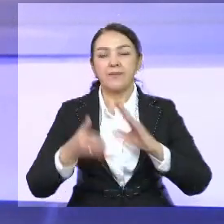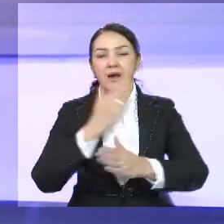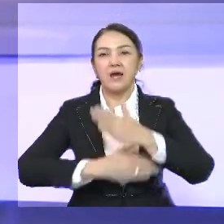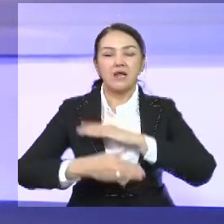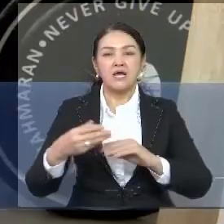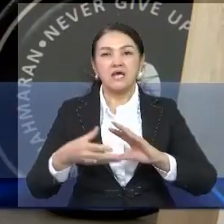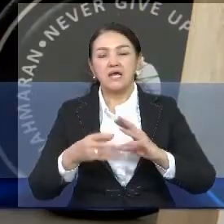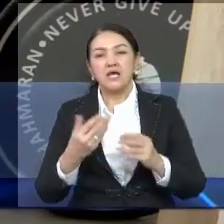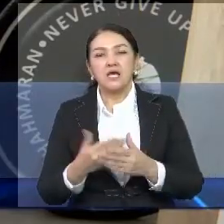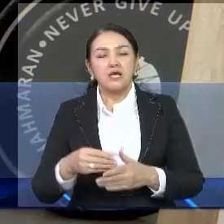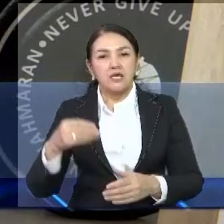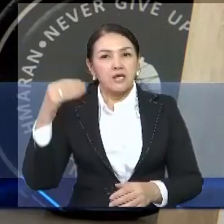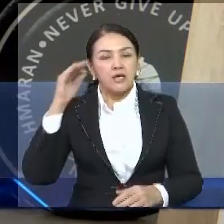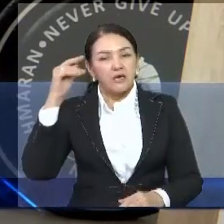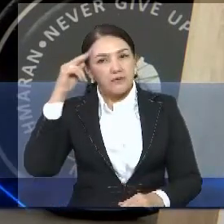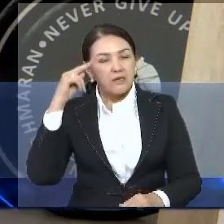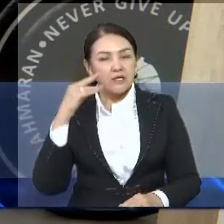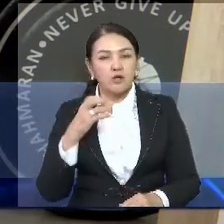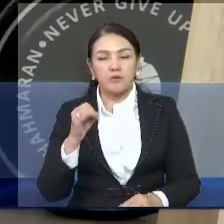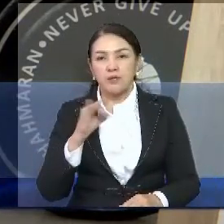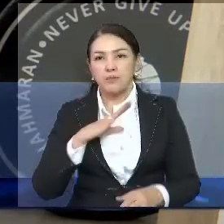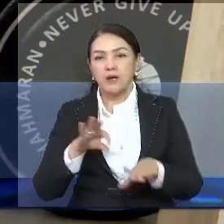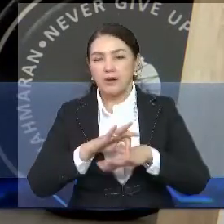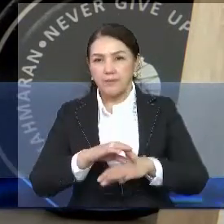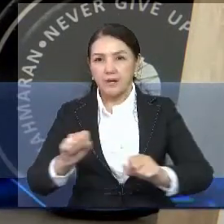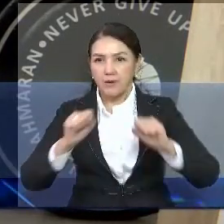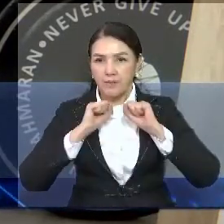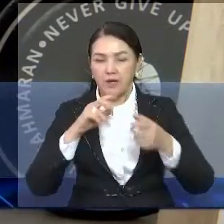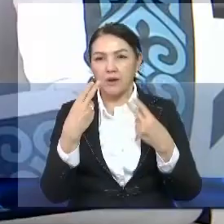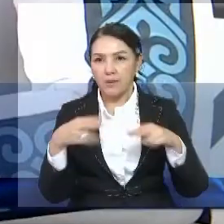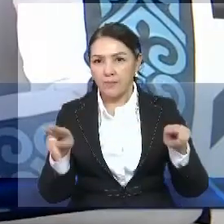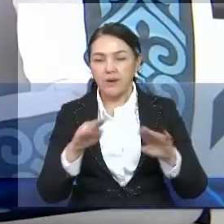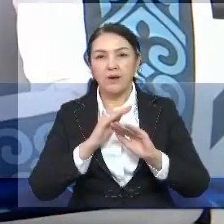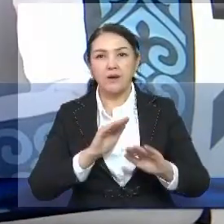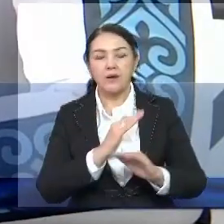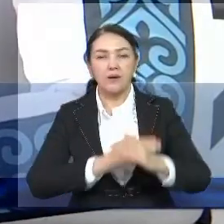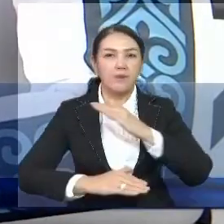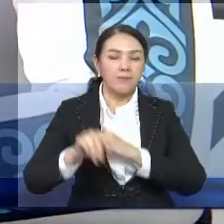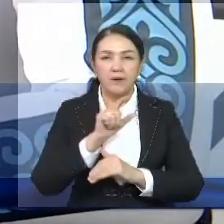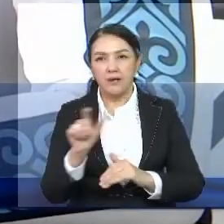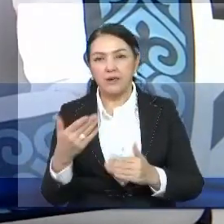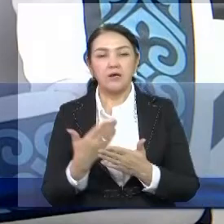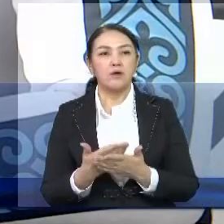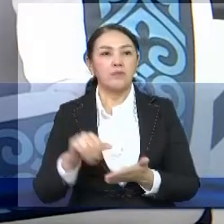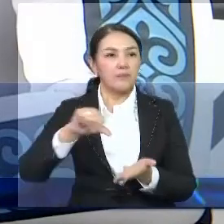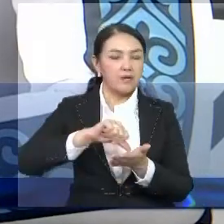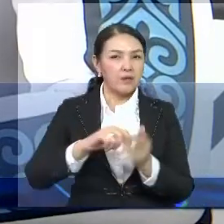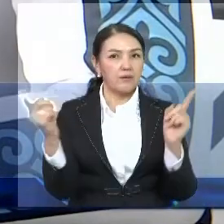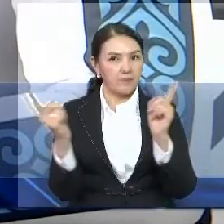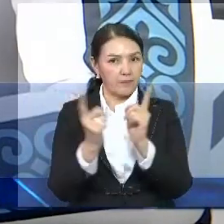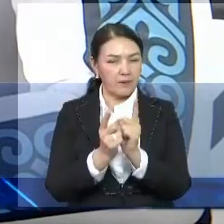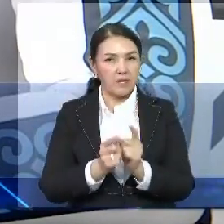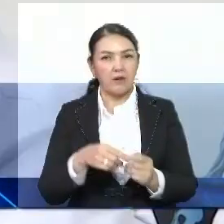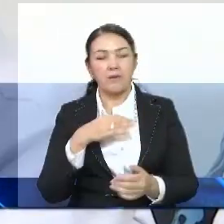в Китае Гулим Курманбаева. Мероприятие было организовано спортивным клубом для людей с ограниченными возможностями. Участники встречи